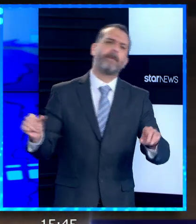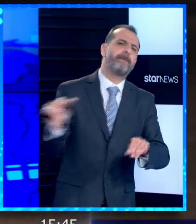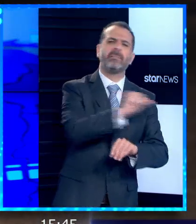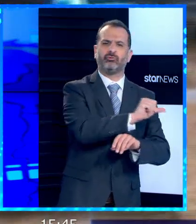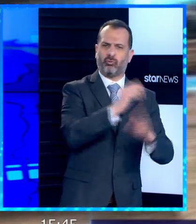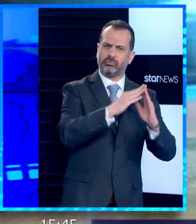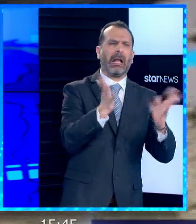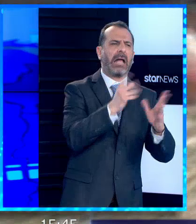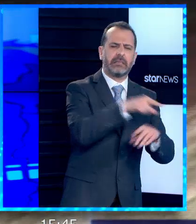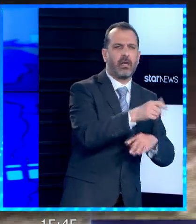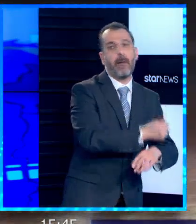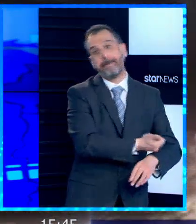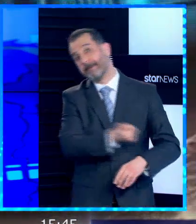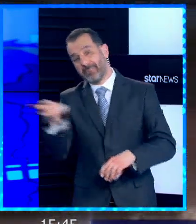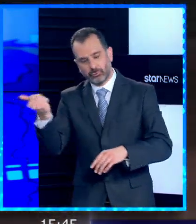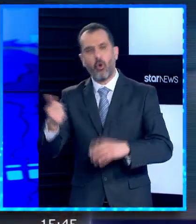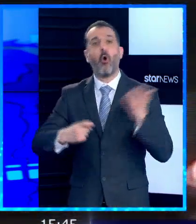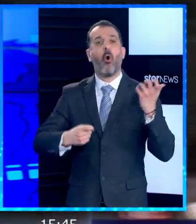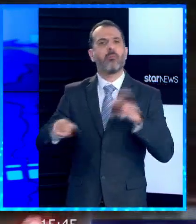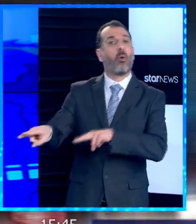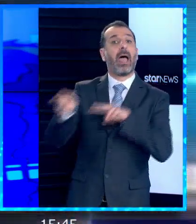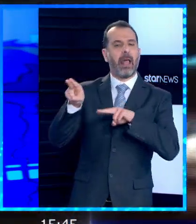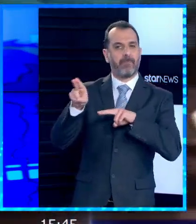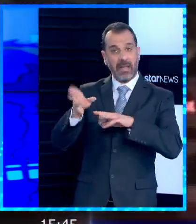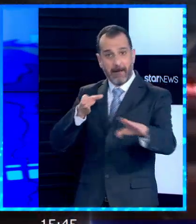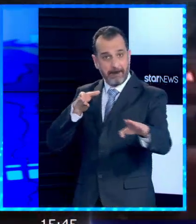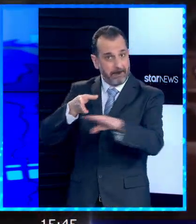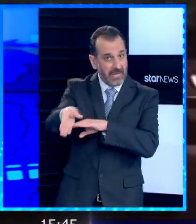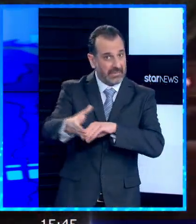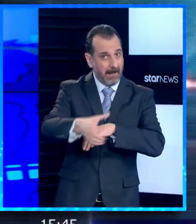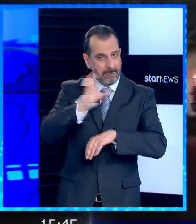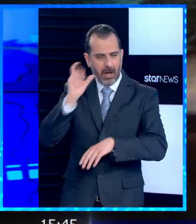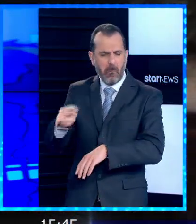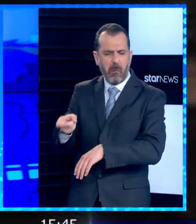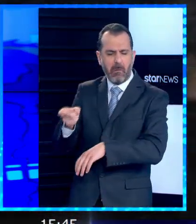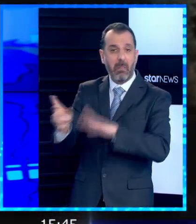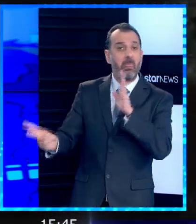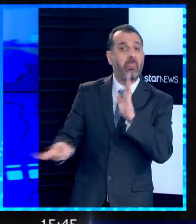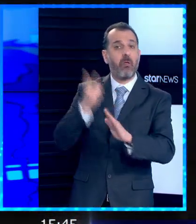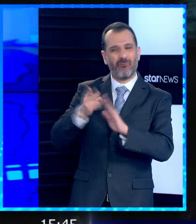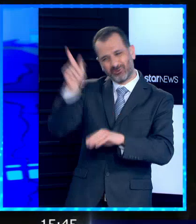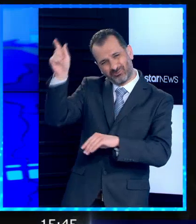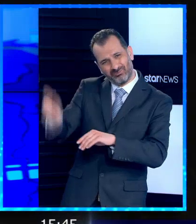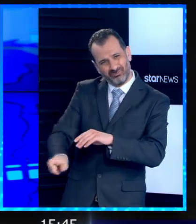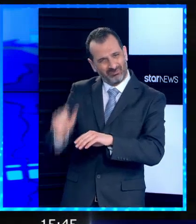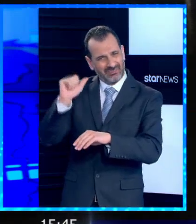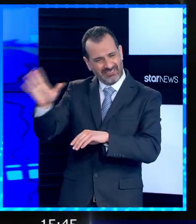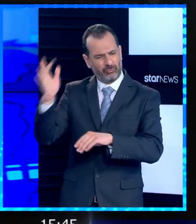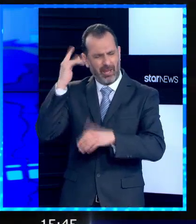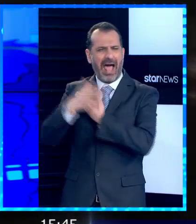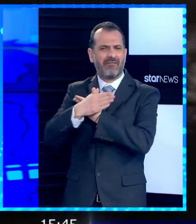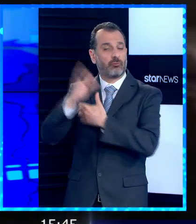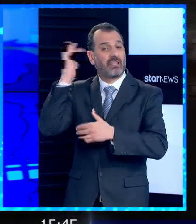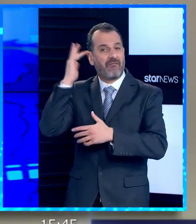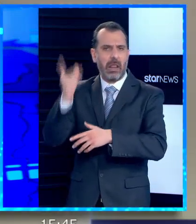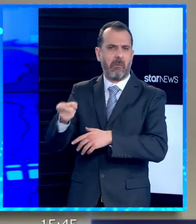επιχειρηματίας επέστρεψε έχοντας στα χέρια του μια καραμπίνα. Μπήκε στο νυχτερινό κατάστημα και πυροβόλησε δύο φορές τον Αλβανό στο κεφάλι.